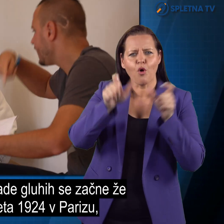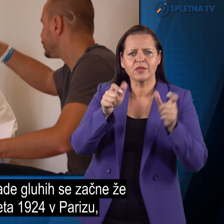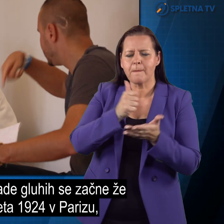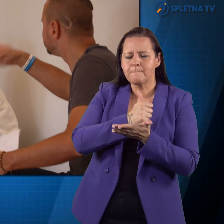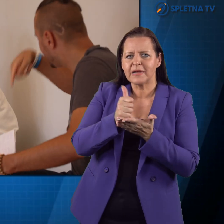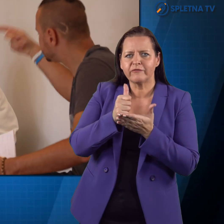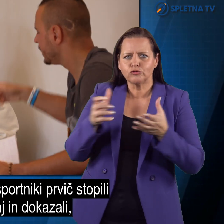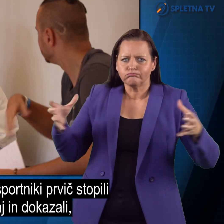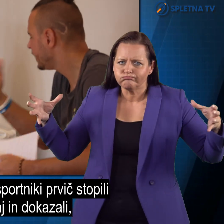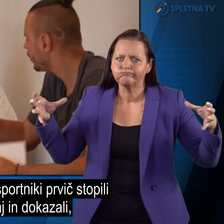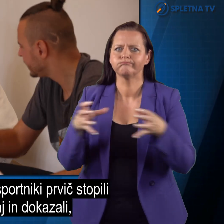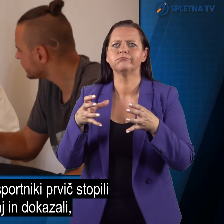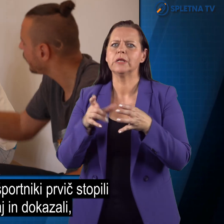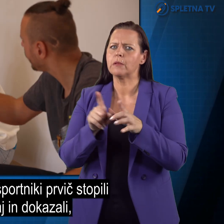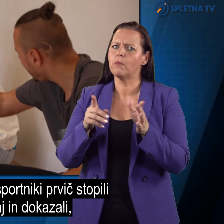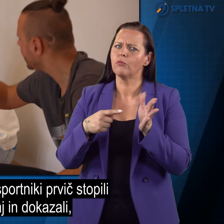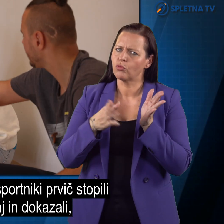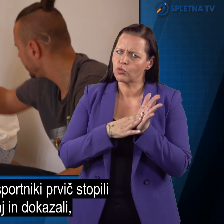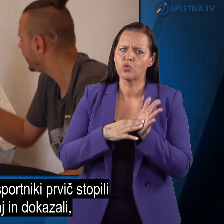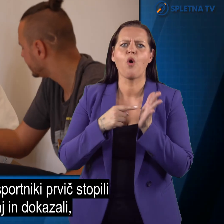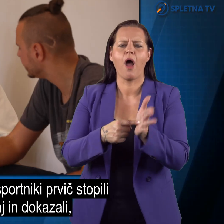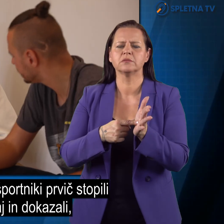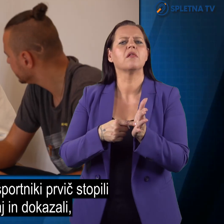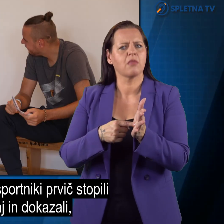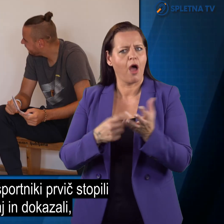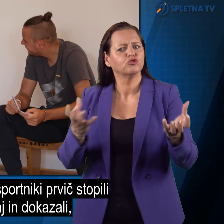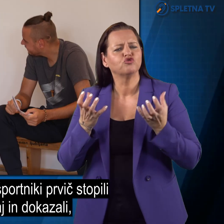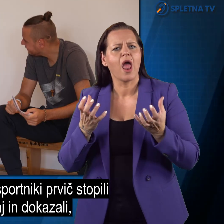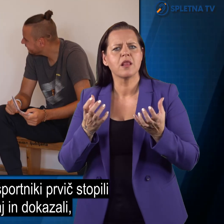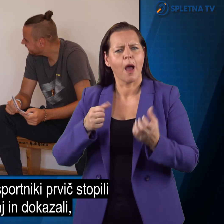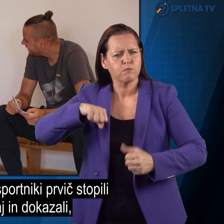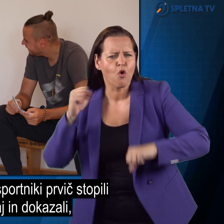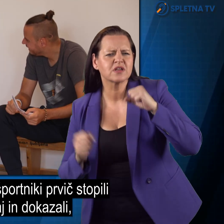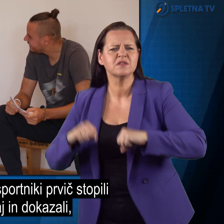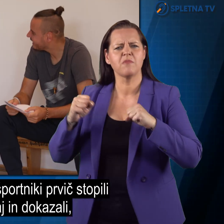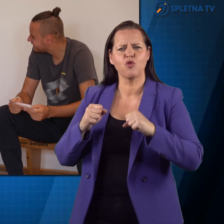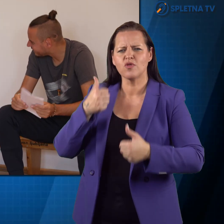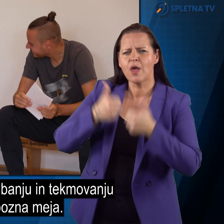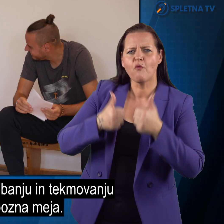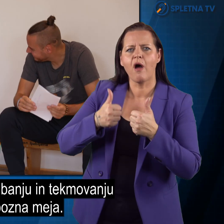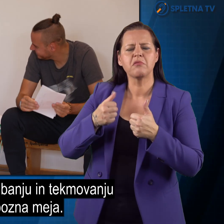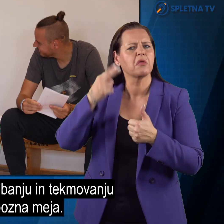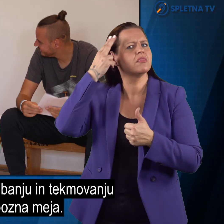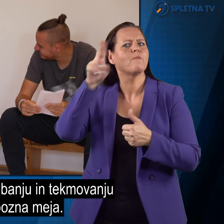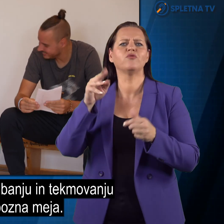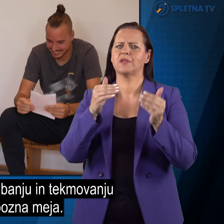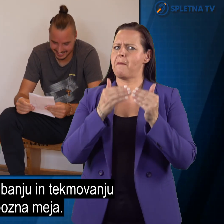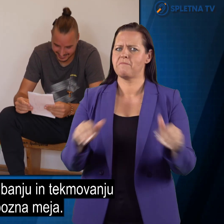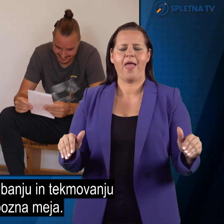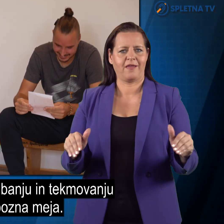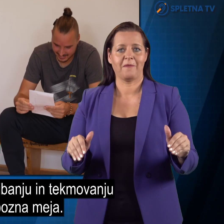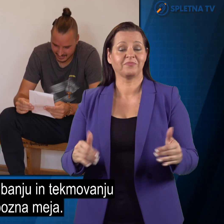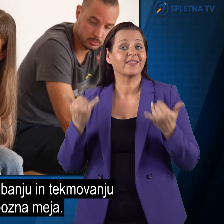1924 v Parizu, ko so gluhi športniki prvič stopili skupaj in dokazali, da želja po gibanju